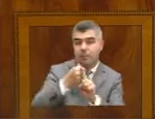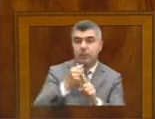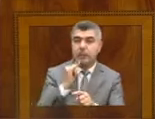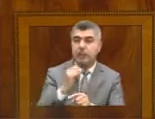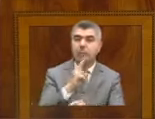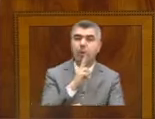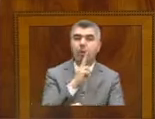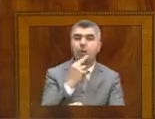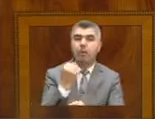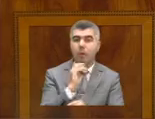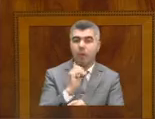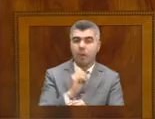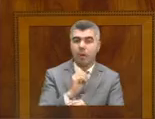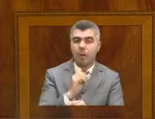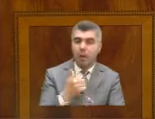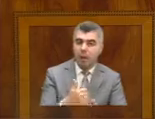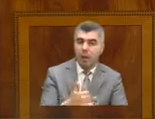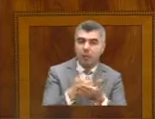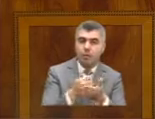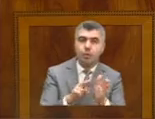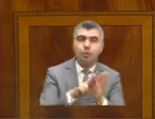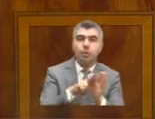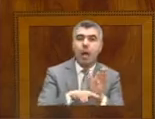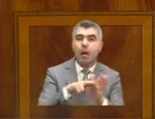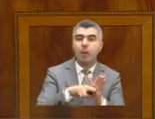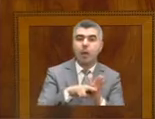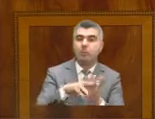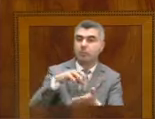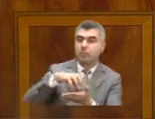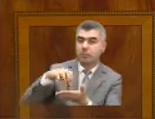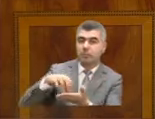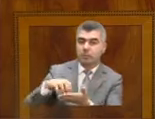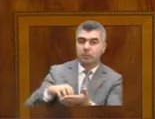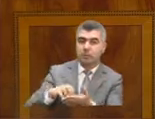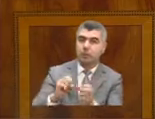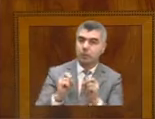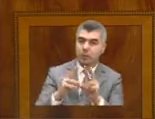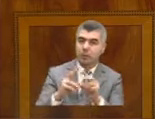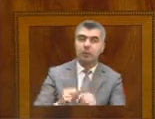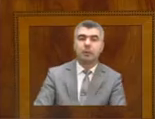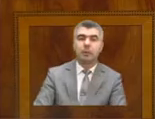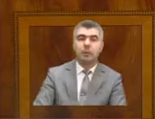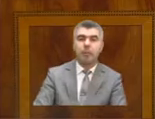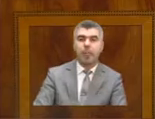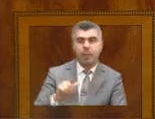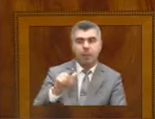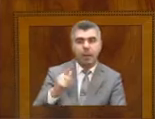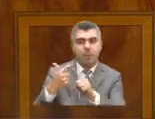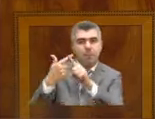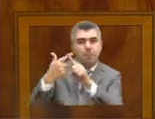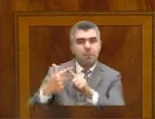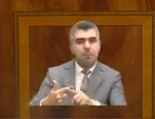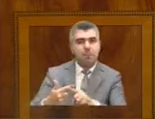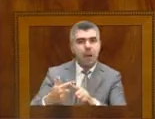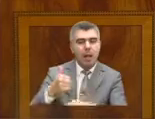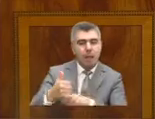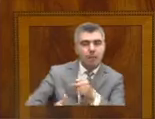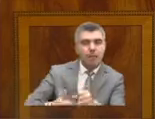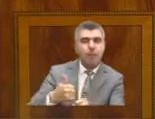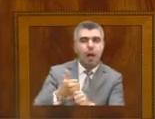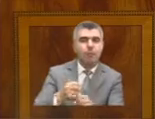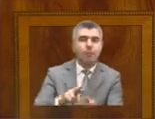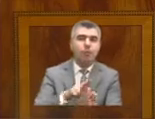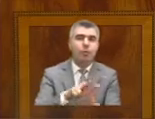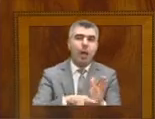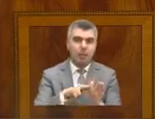العمل على تفعيل الجهوية المتقدمة حيث أنه علاوة على الغلاف المالي المخصص سنويا